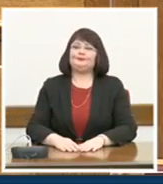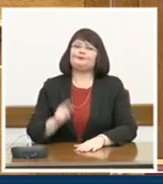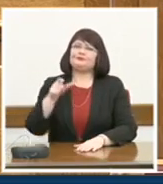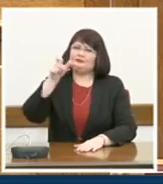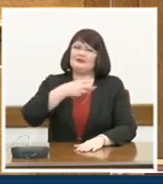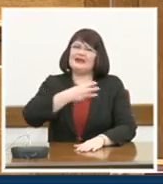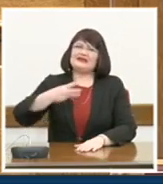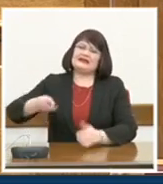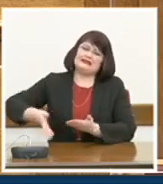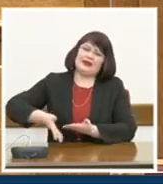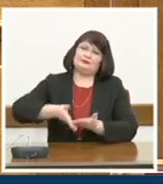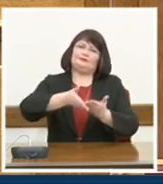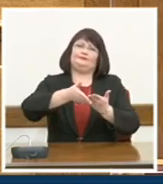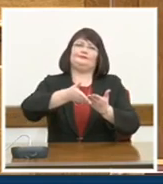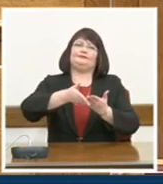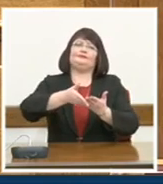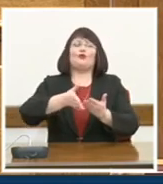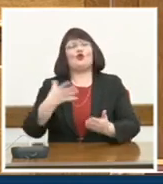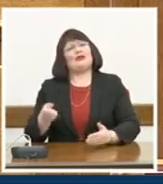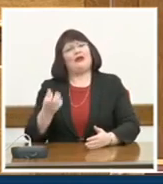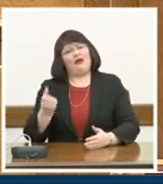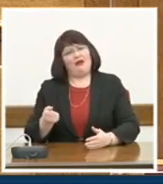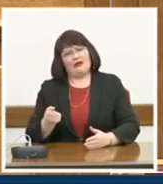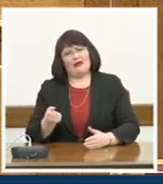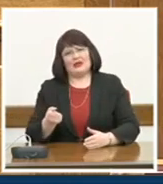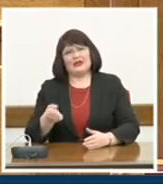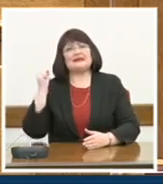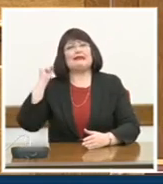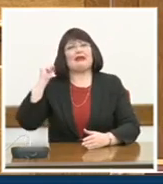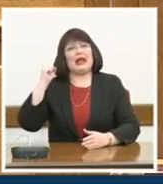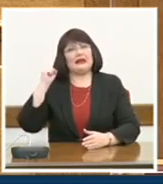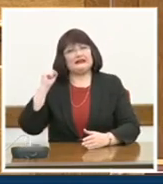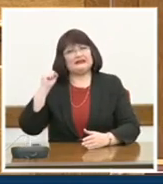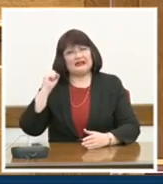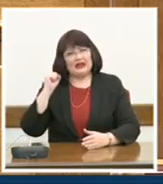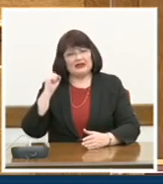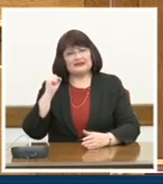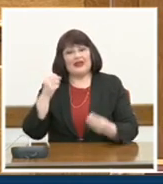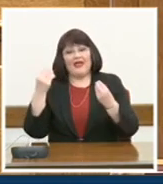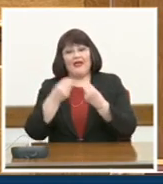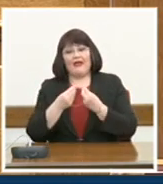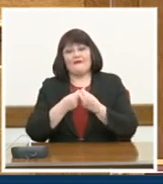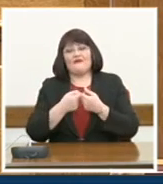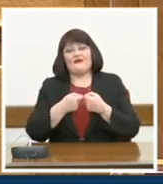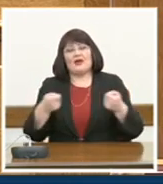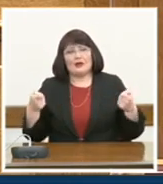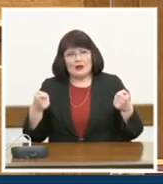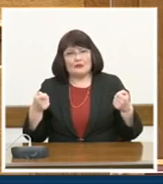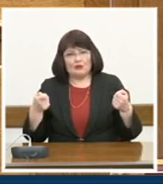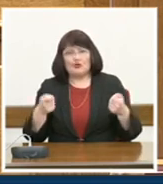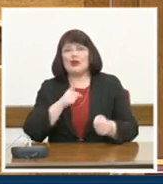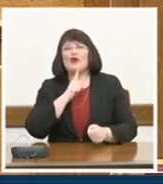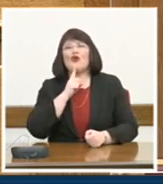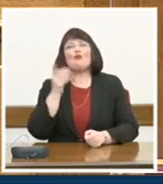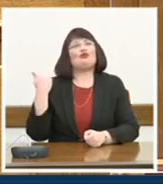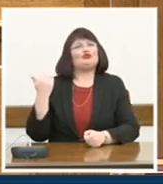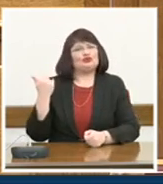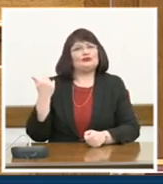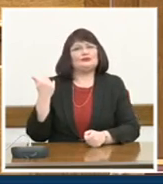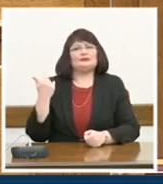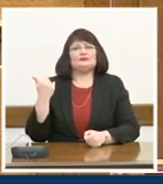τις δυνάμεις σας, αυτές που έχετε στο συνδικαλιστικό κίνημα, για να εφαρμοστούν, όπως κάνατε πρόσφατα με